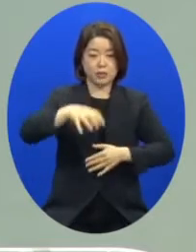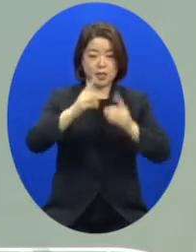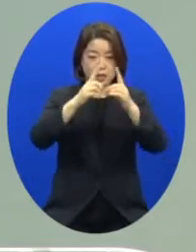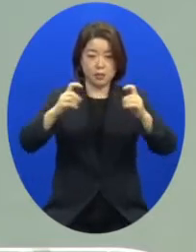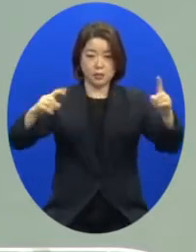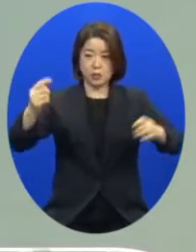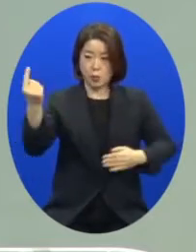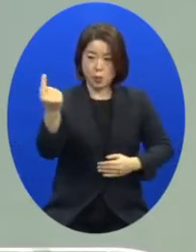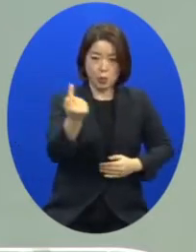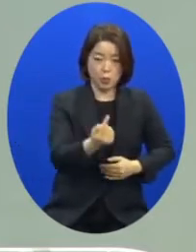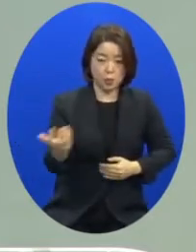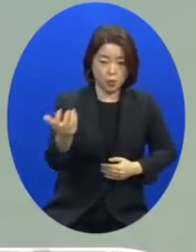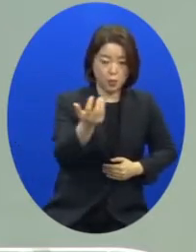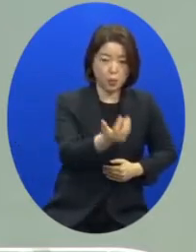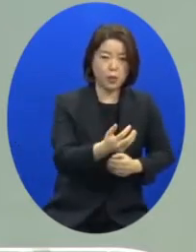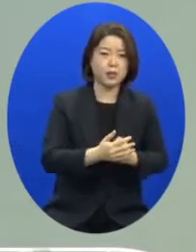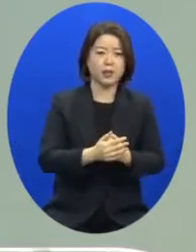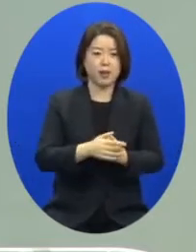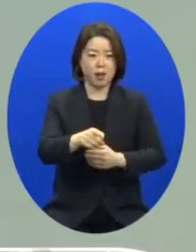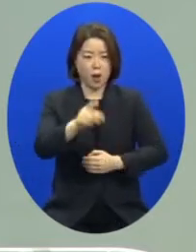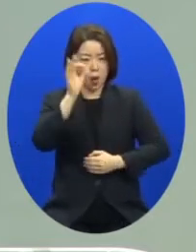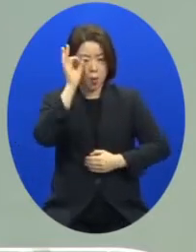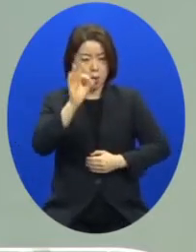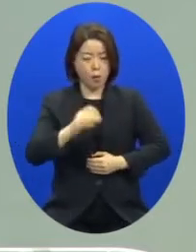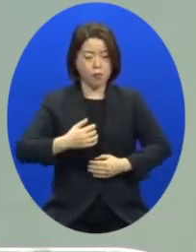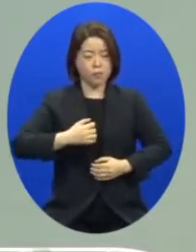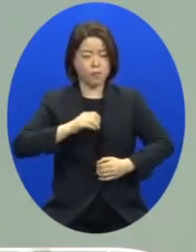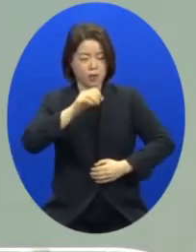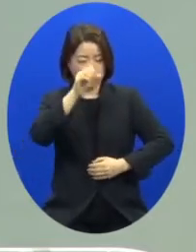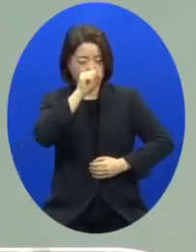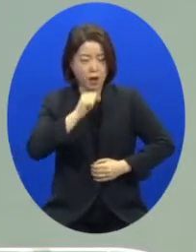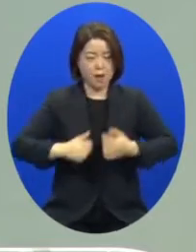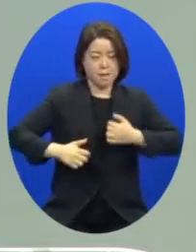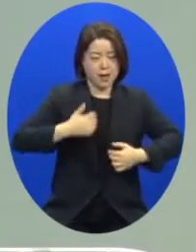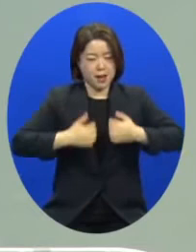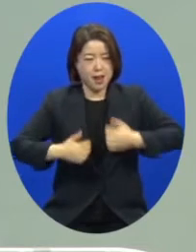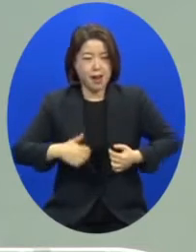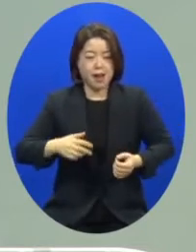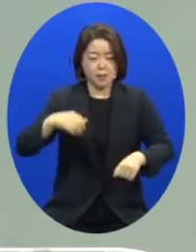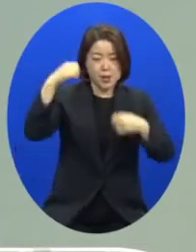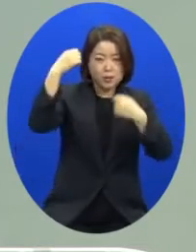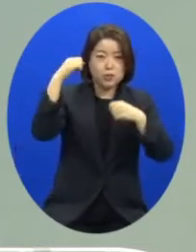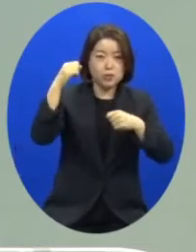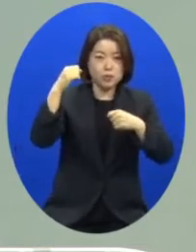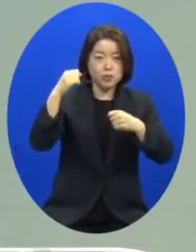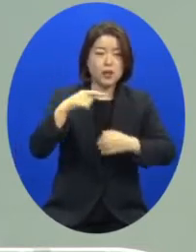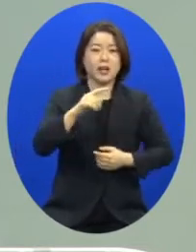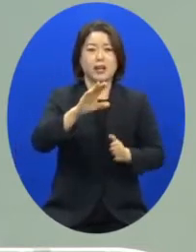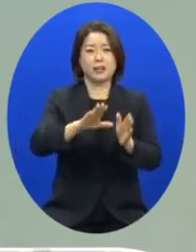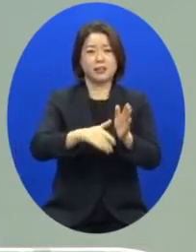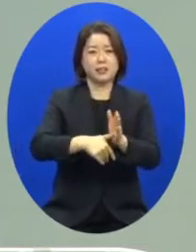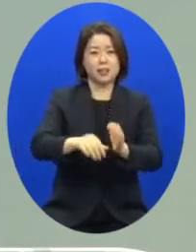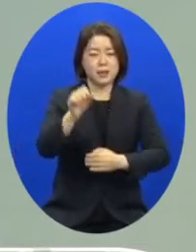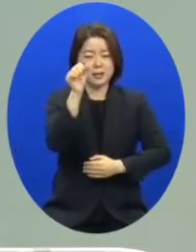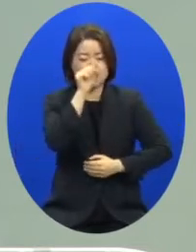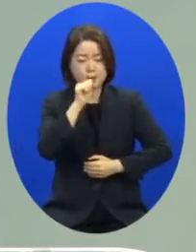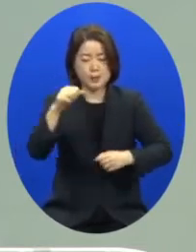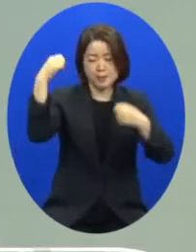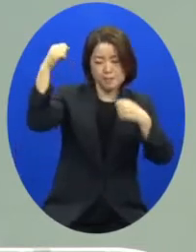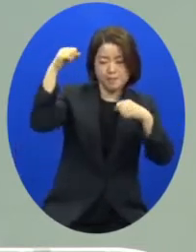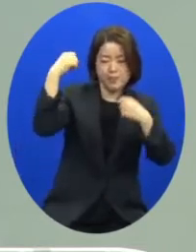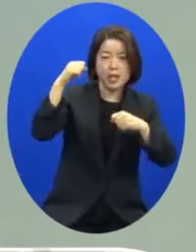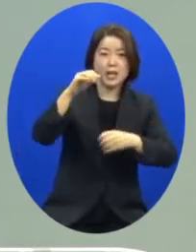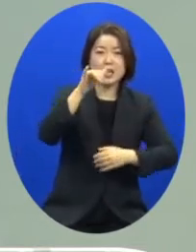좋아서 뛰면서 하나님을 찬양 했는데 그때 얼마나 다윗이 좋아서 뛰었으면